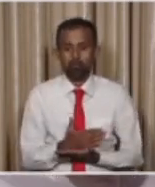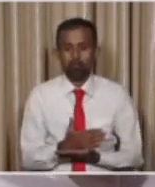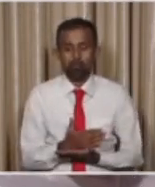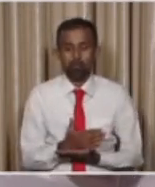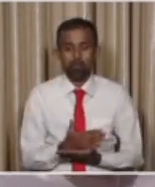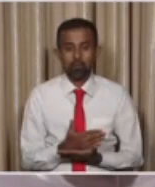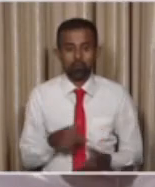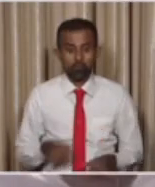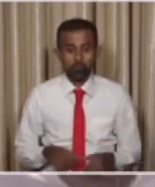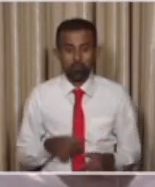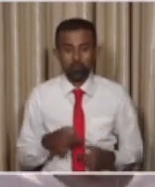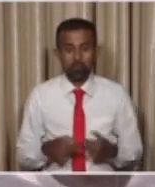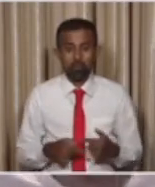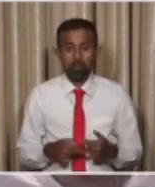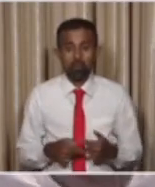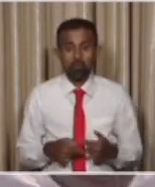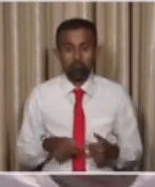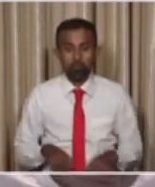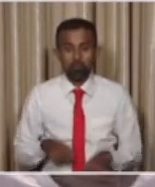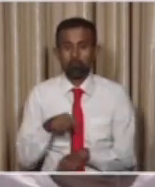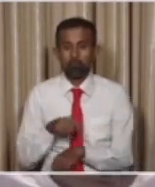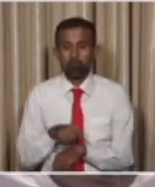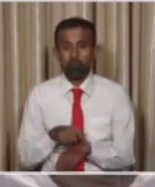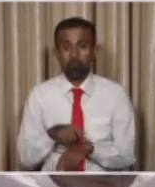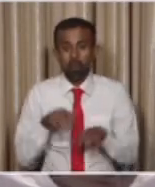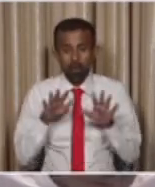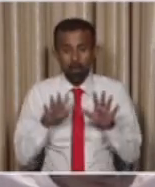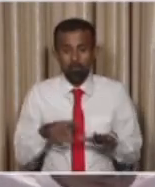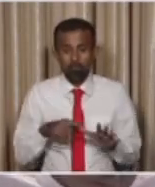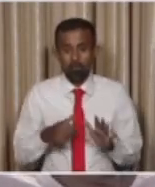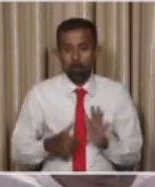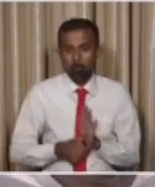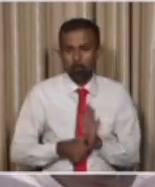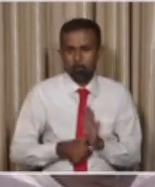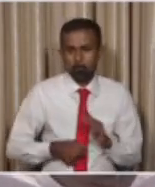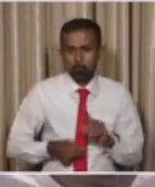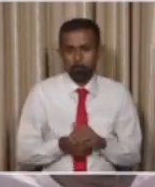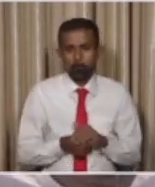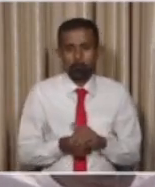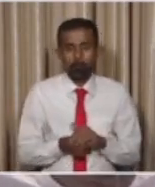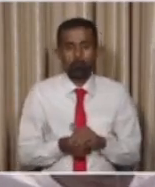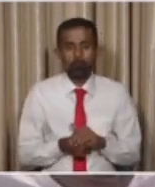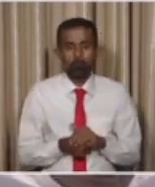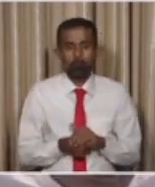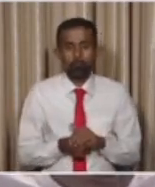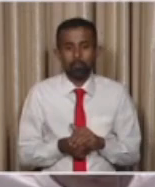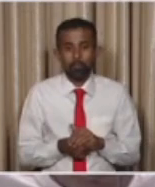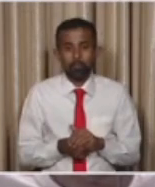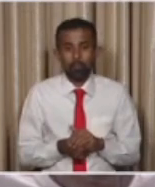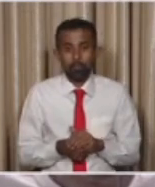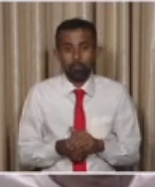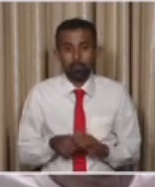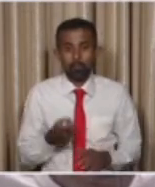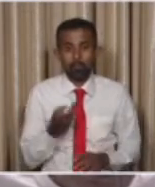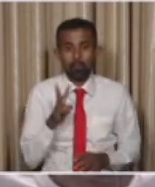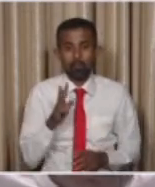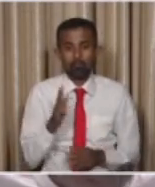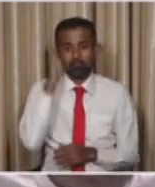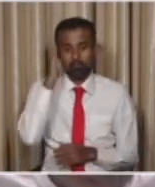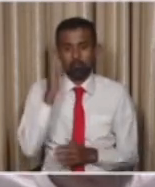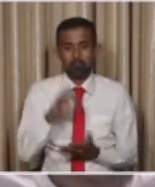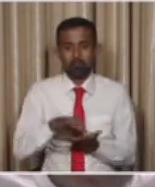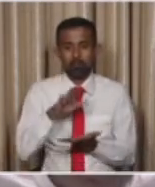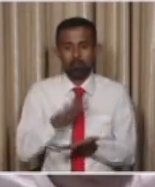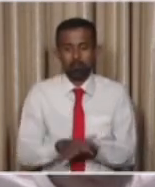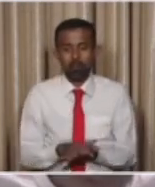යනේන මොහොතේ යනක කොරහක් බිඳගෙන යන වගේ අන්තිම මොහොත මේ පනත රිංගවලා අර සිග්නල් කණු 113 අත උස්සලා මේ බනල් සම්මත